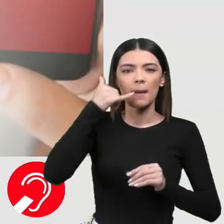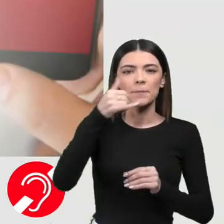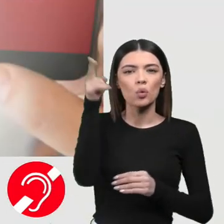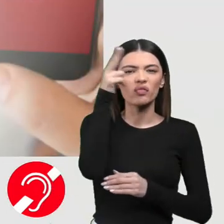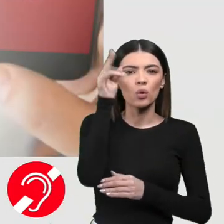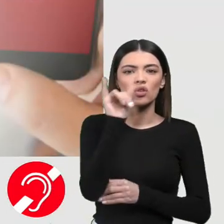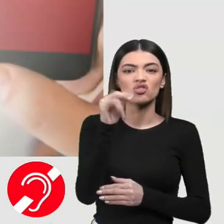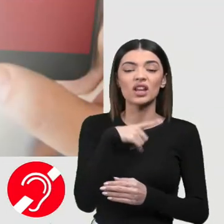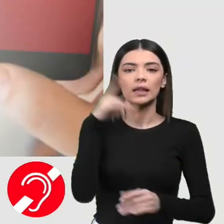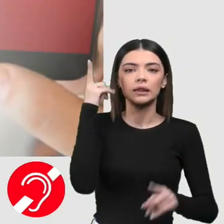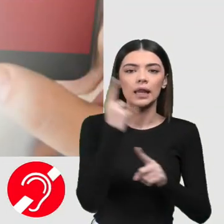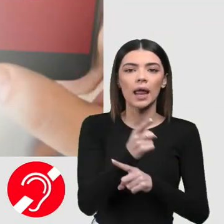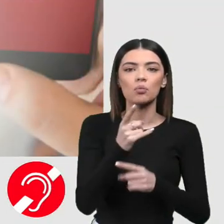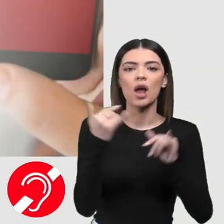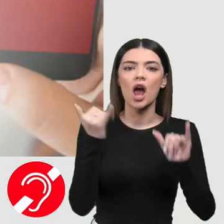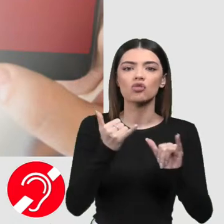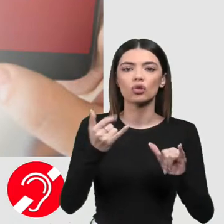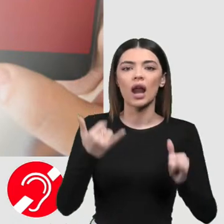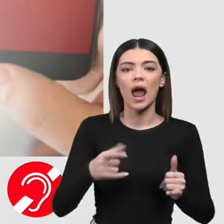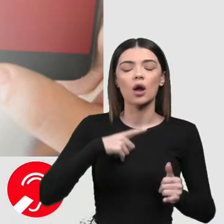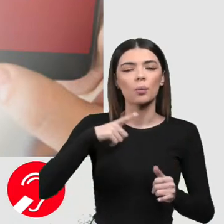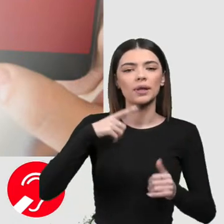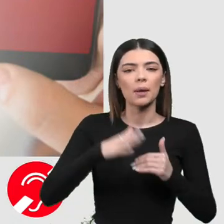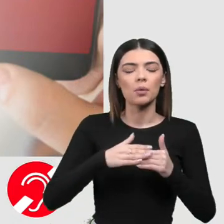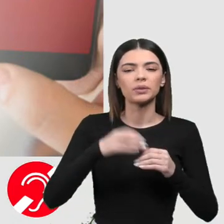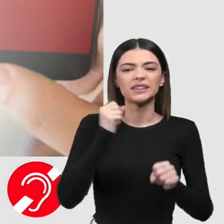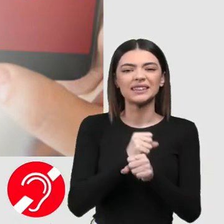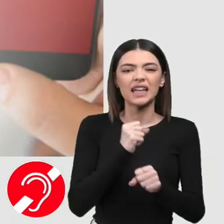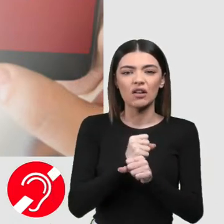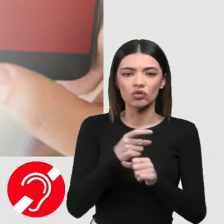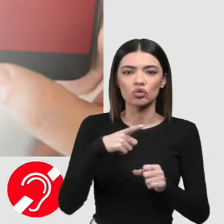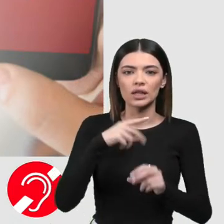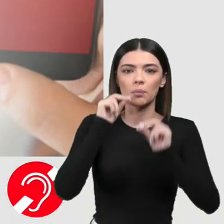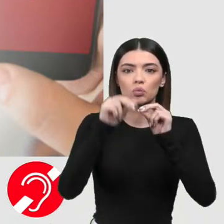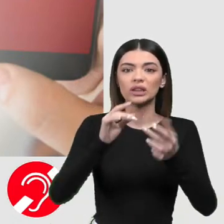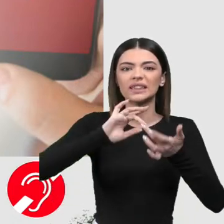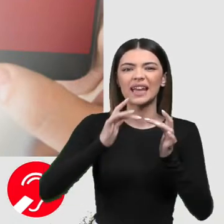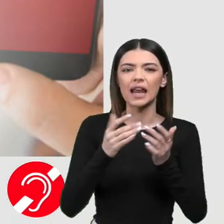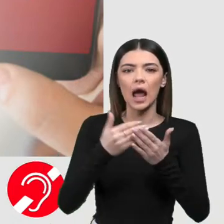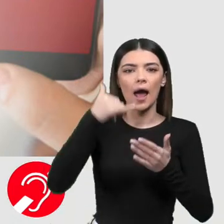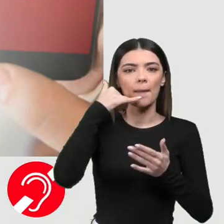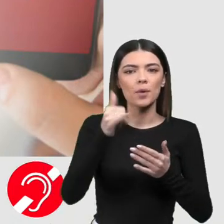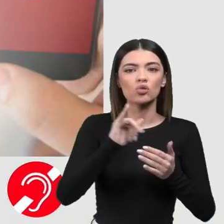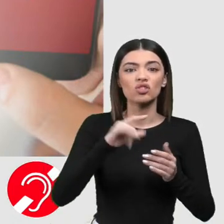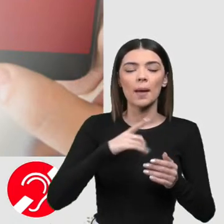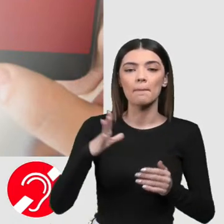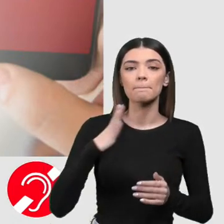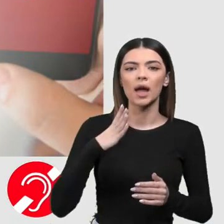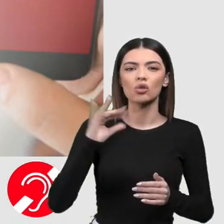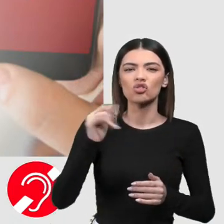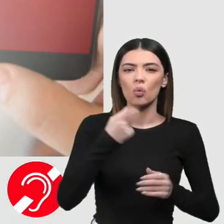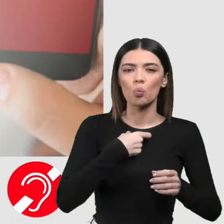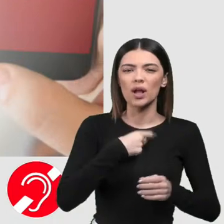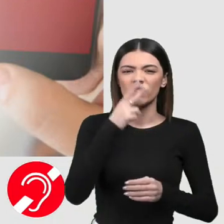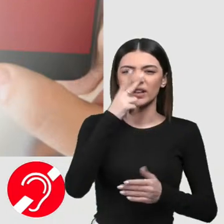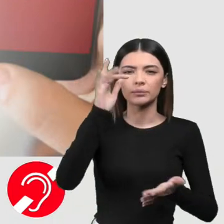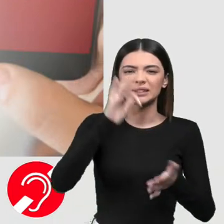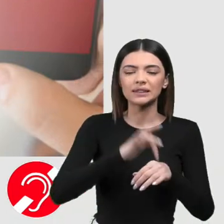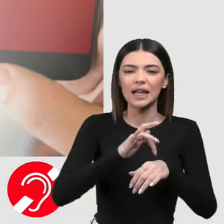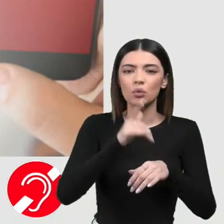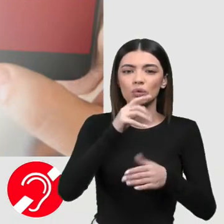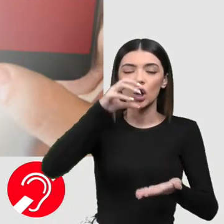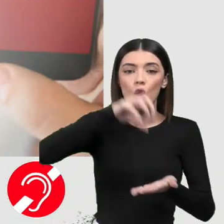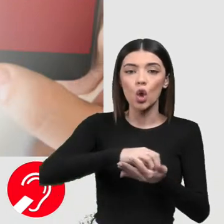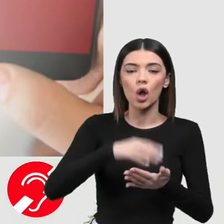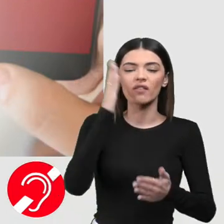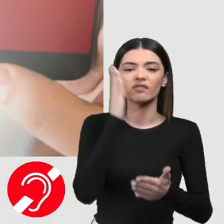primi și apeluri video de la cei care au nevoie de ajutor. Asta înseamnă că serviciul de urgență va folosi internet pentru apeluri, iar cei aflați în pericol pot fi localizați